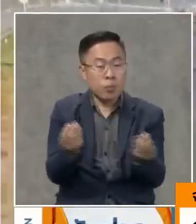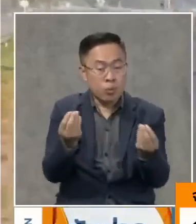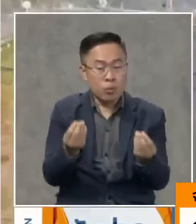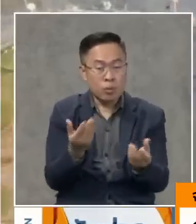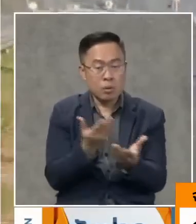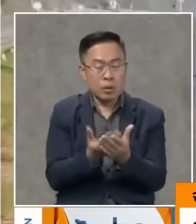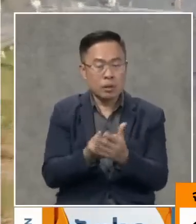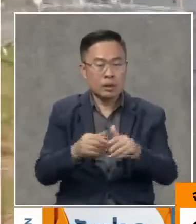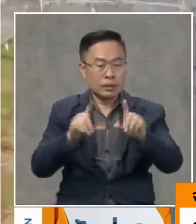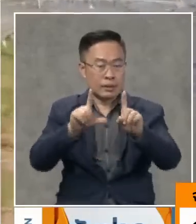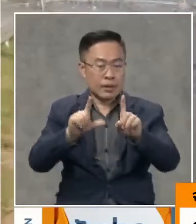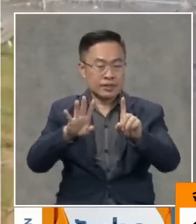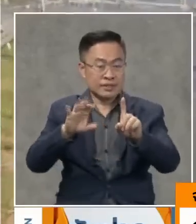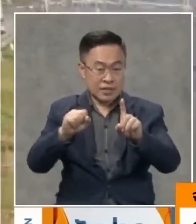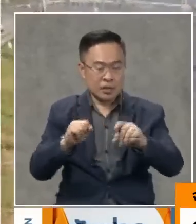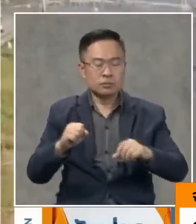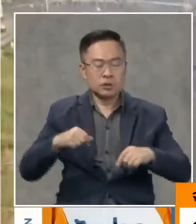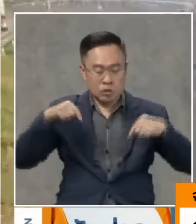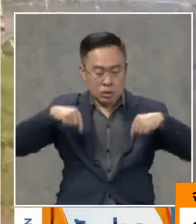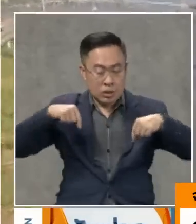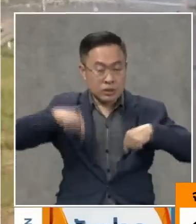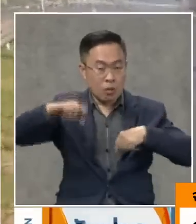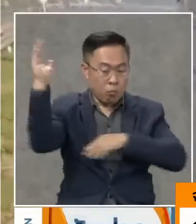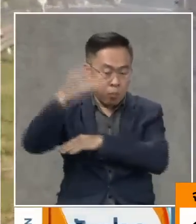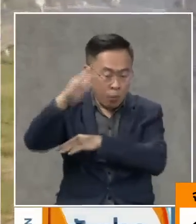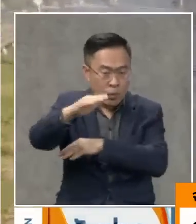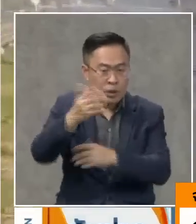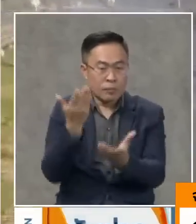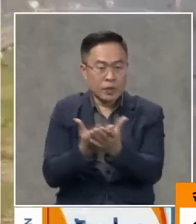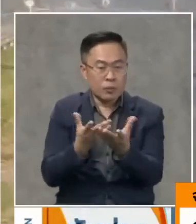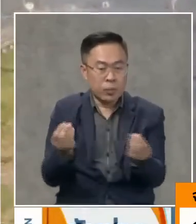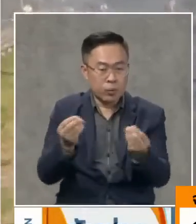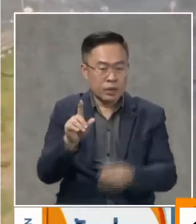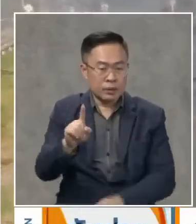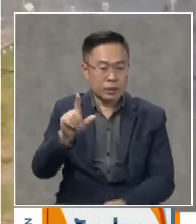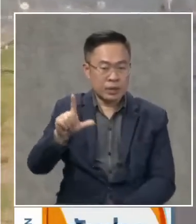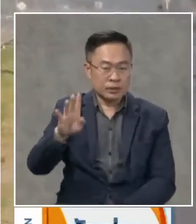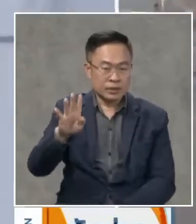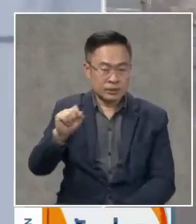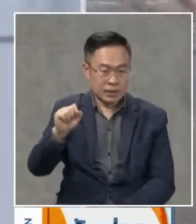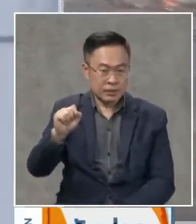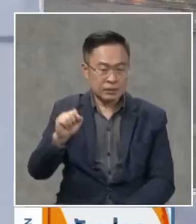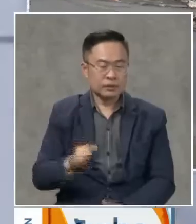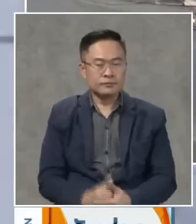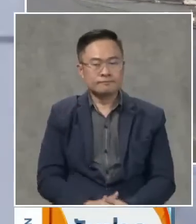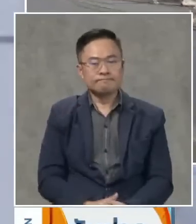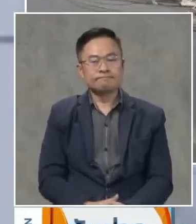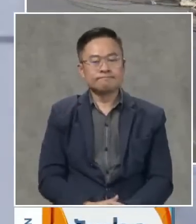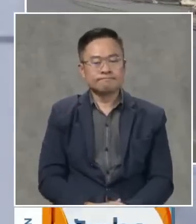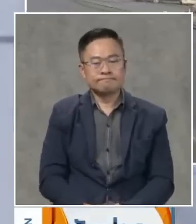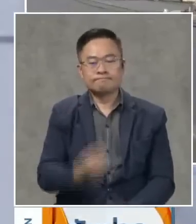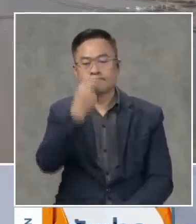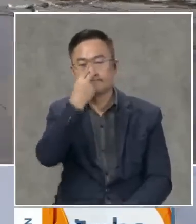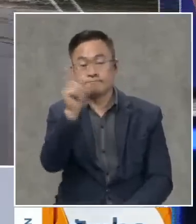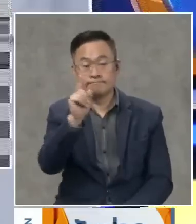ราวๆ1,400,000 บาทด้วยกันนะคะตอนนี้ชาวบ้านในพื้นที่ก็เดือดร้อนละค่ะไฟดับเลยนะ คุณผู้ชมคะไป